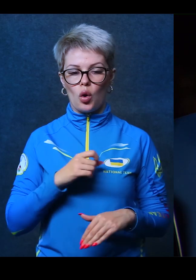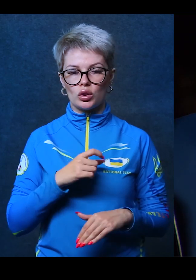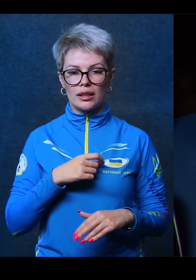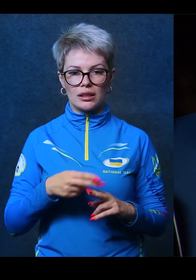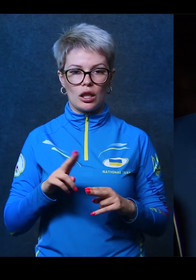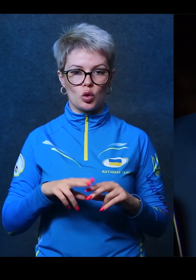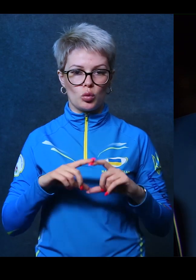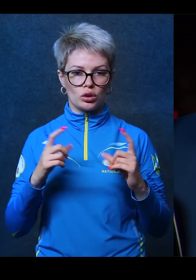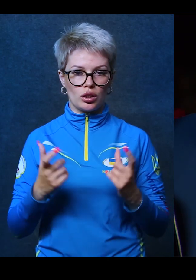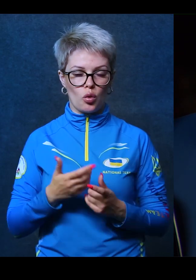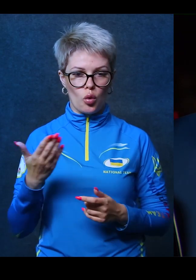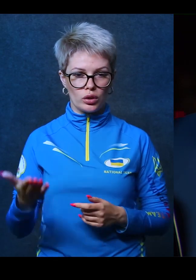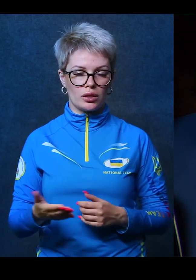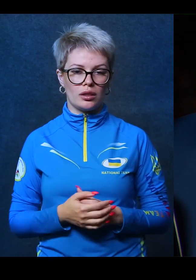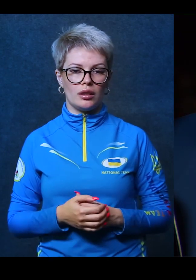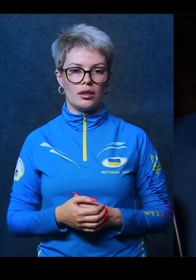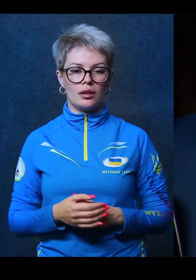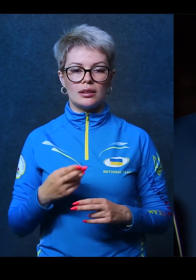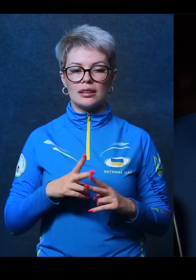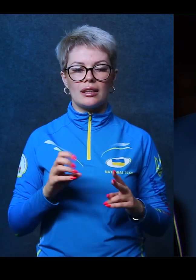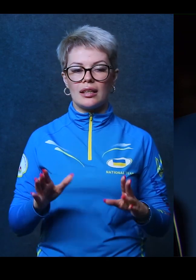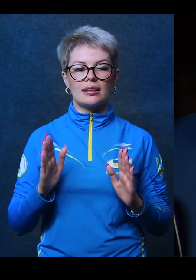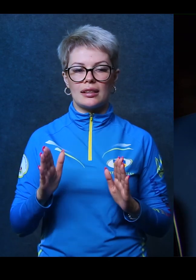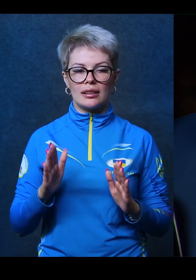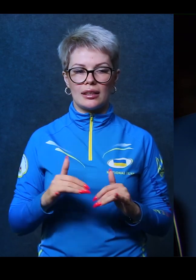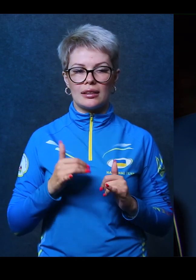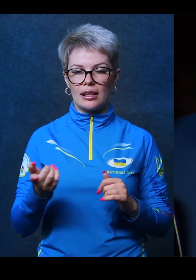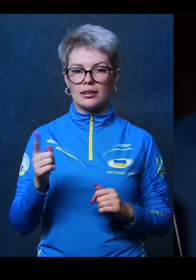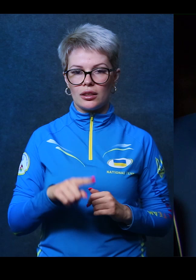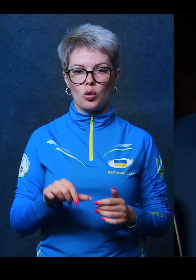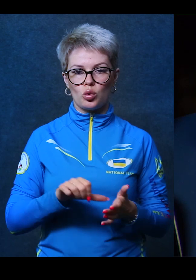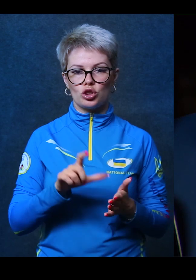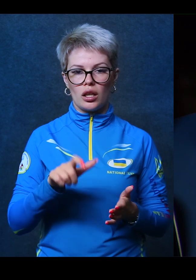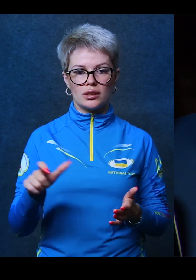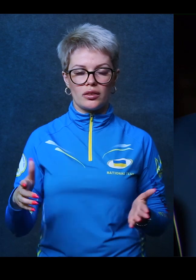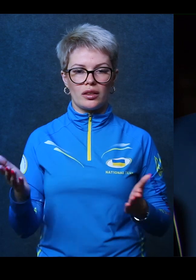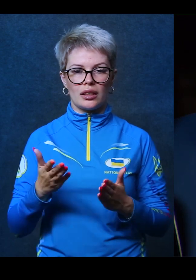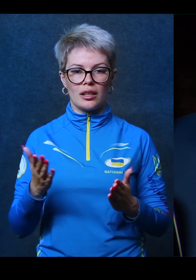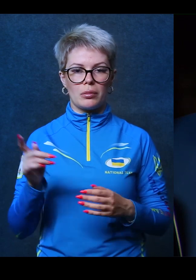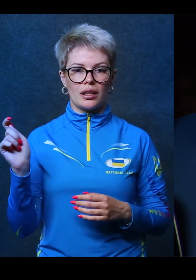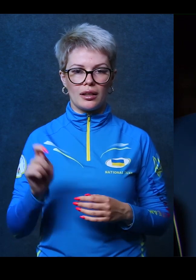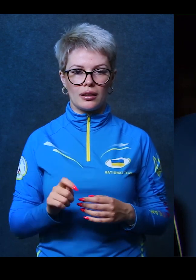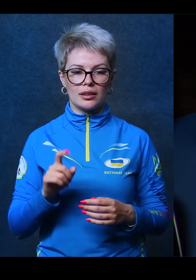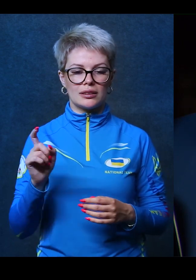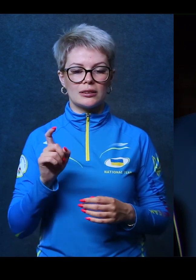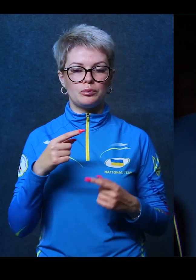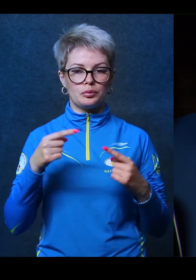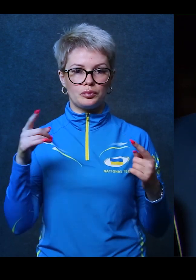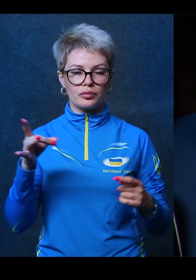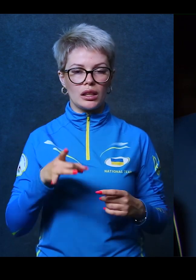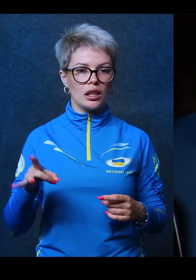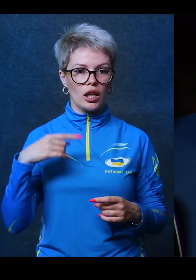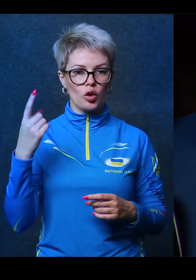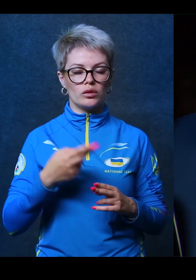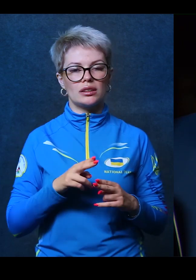на цьому стадіоні, це не тільки для тих учасників, які приїхали з різних регіонів.